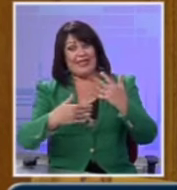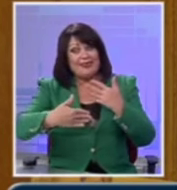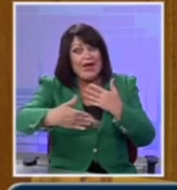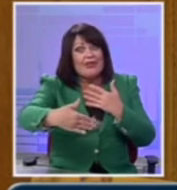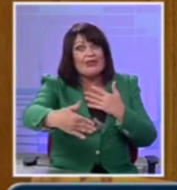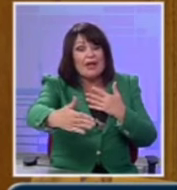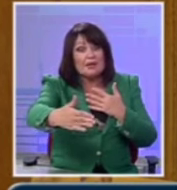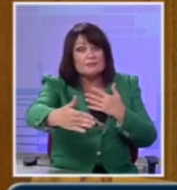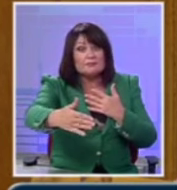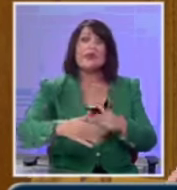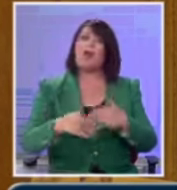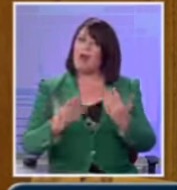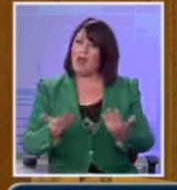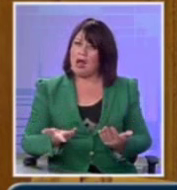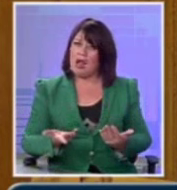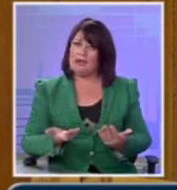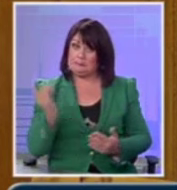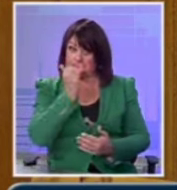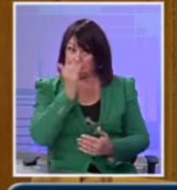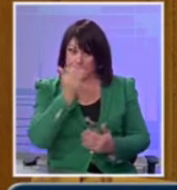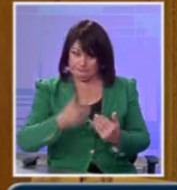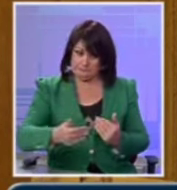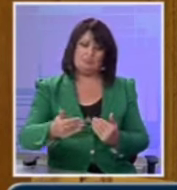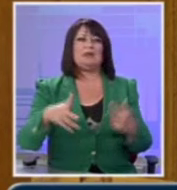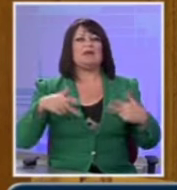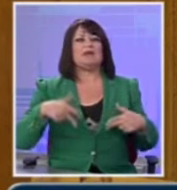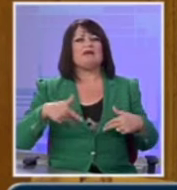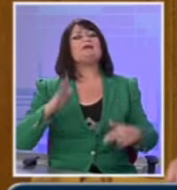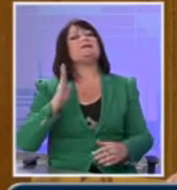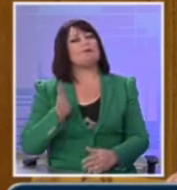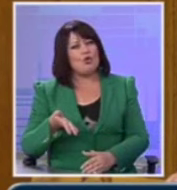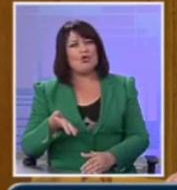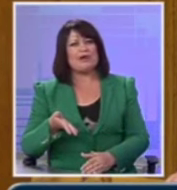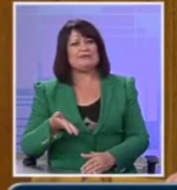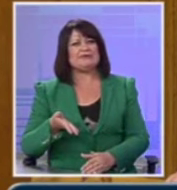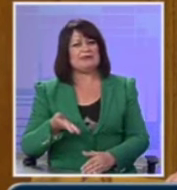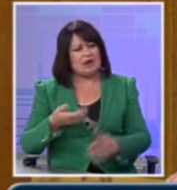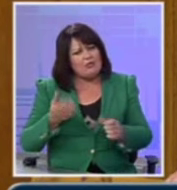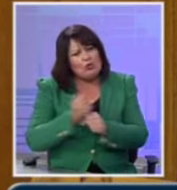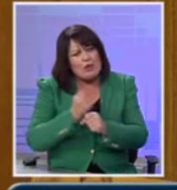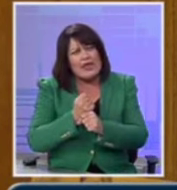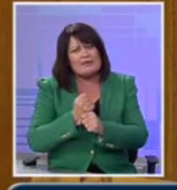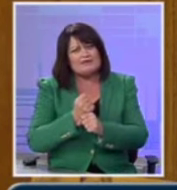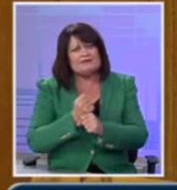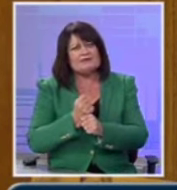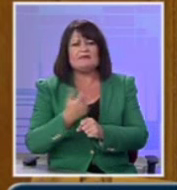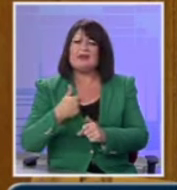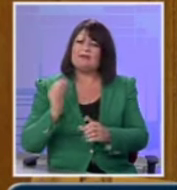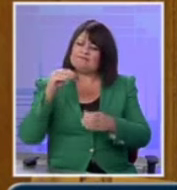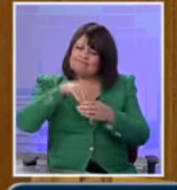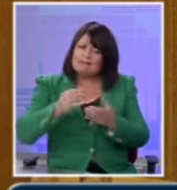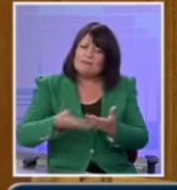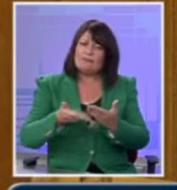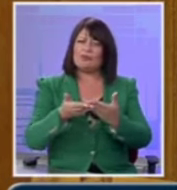μακροπρόθεσμη, εντούτοις και στο σύντομο διάστημα που αυτή η κυβέρνηση μπόρεσε να λειτουργήσει, είχε τη συμβολή της και